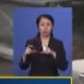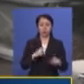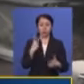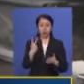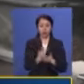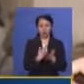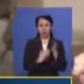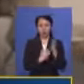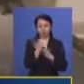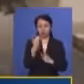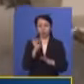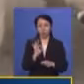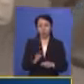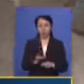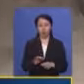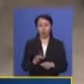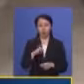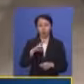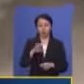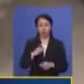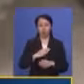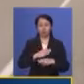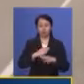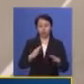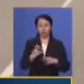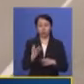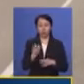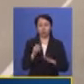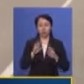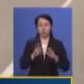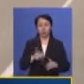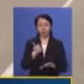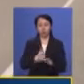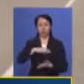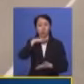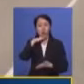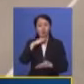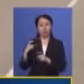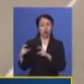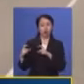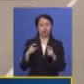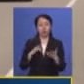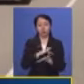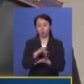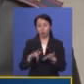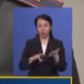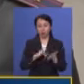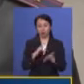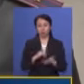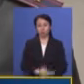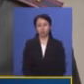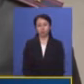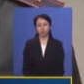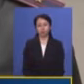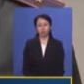двойное превышение допустимых норм токсичности выброса. Также в зоне особого внимания автобусы городских маршрутов. Проверено